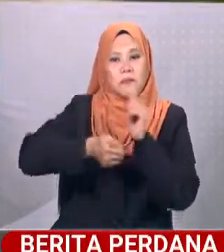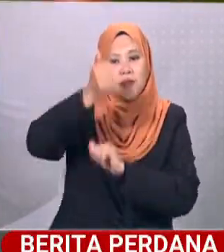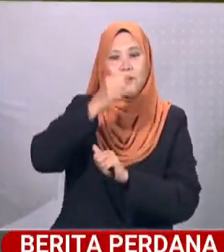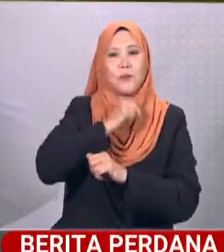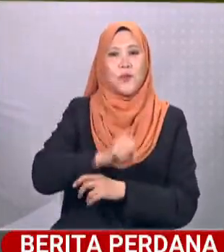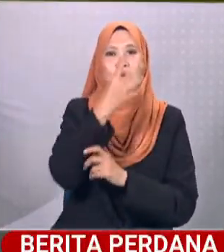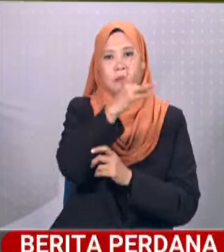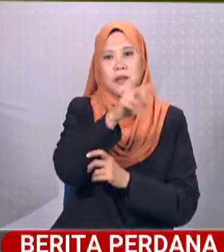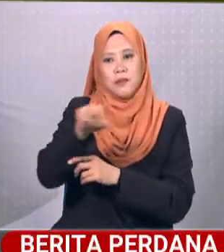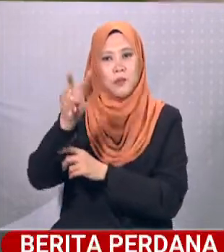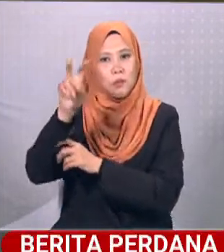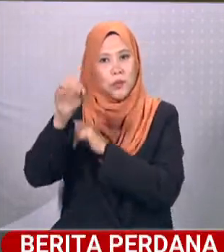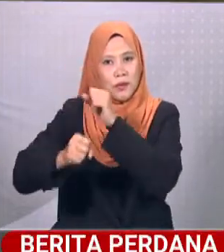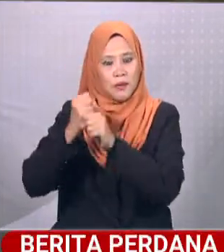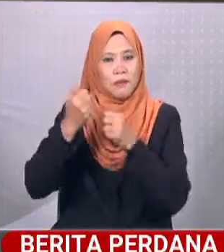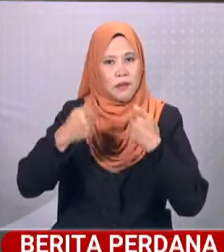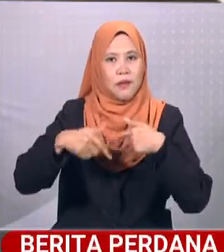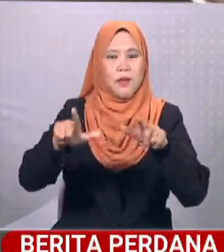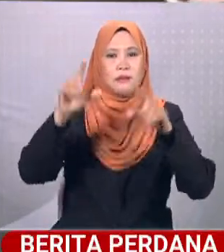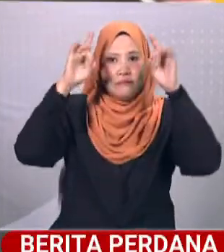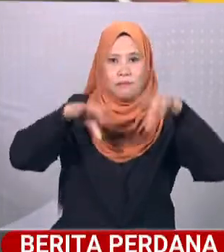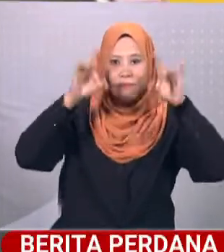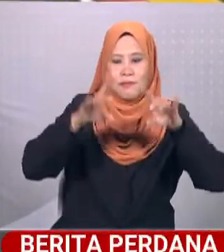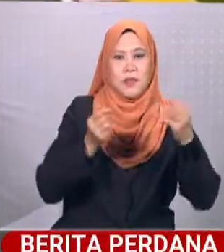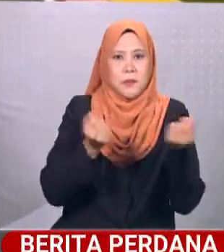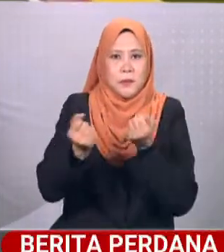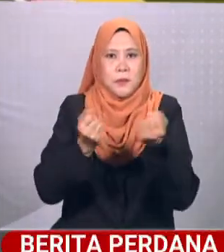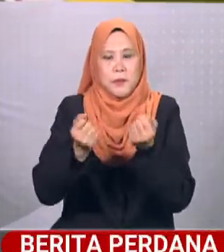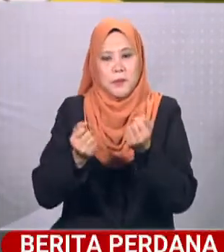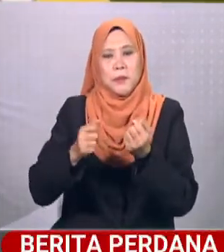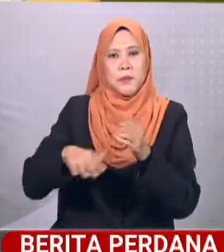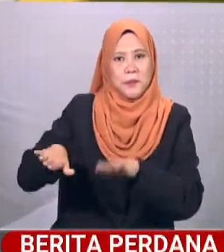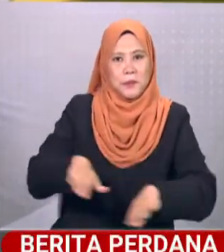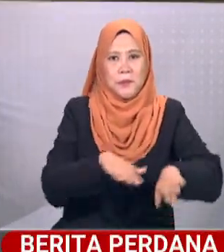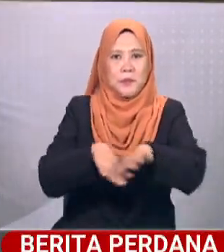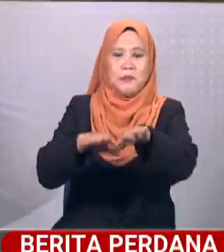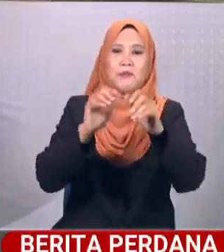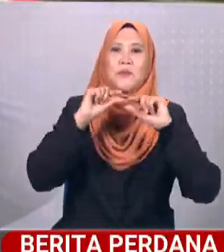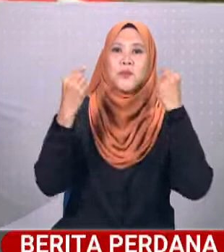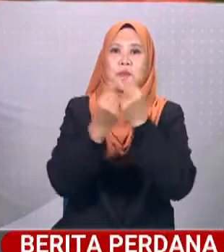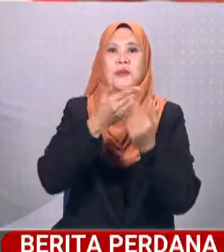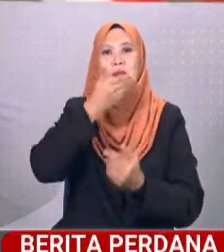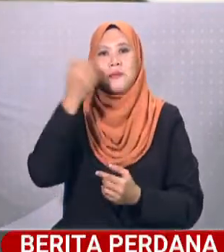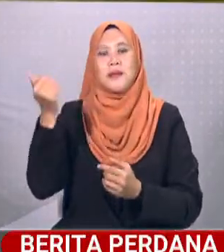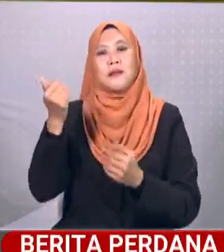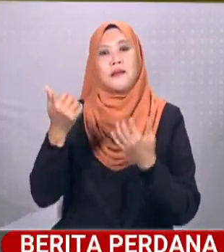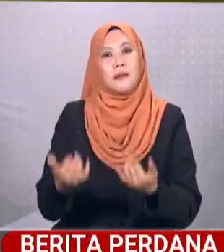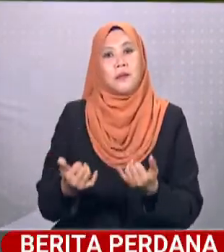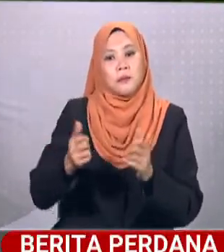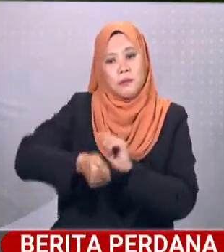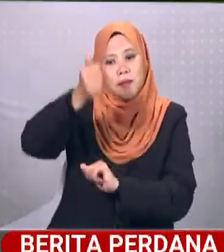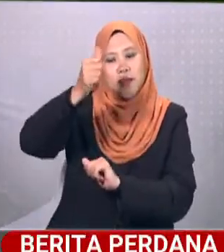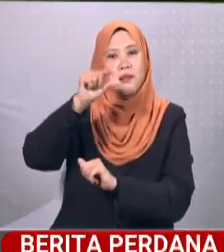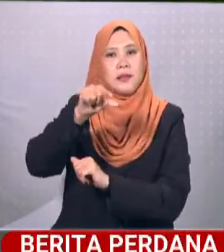16 hingga 20 tahun berpeluang menguji jentera sebenar bersama dengan pasukan terbaik rantau ini. Sementara pemenang